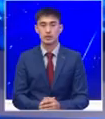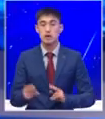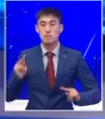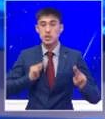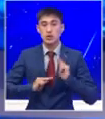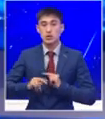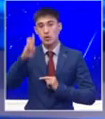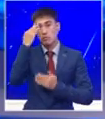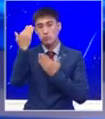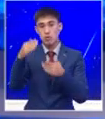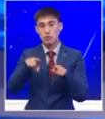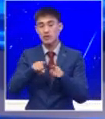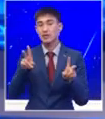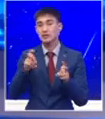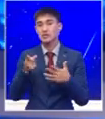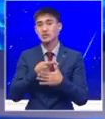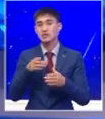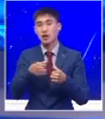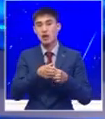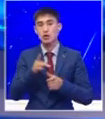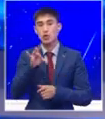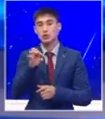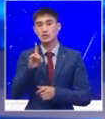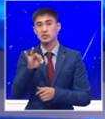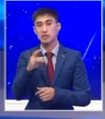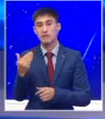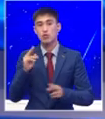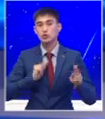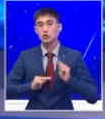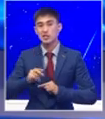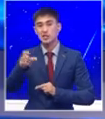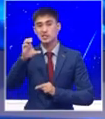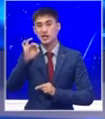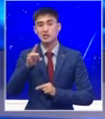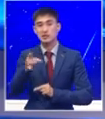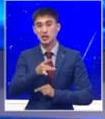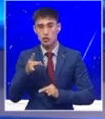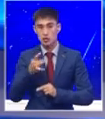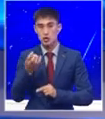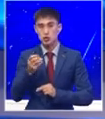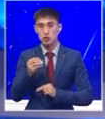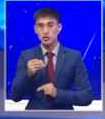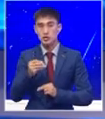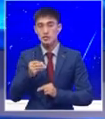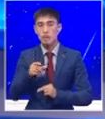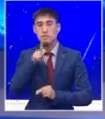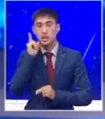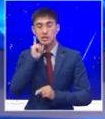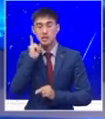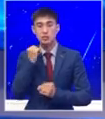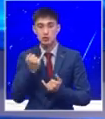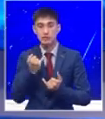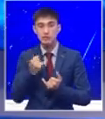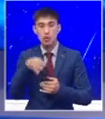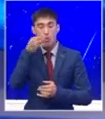педагог от Бога Так отзываются коллеги рози сарсенбаева учителя из сарканд